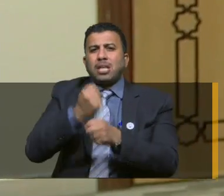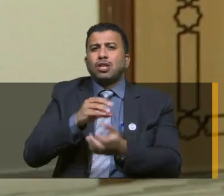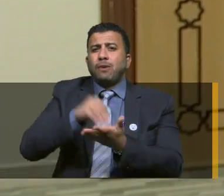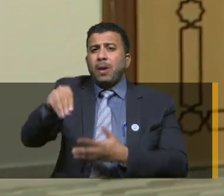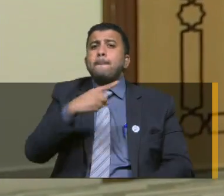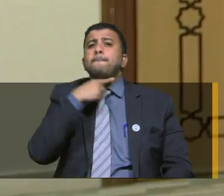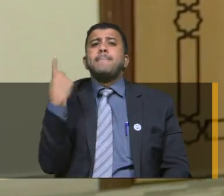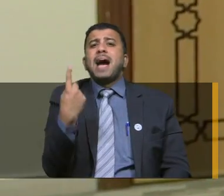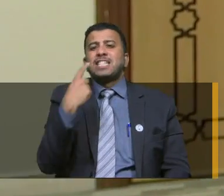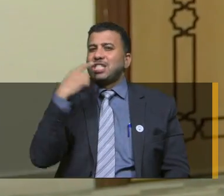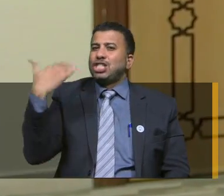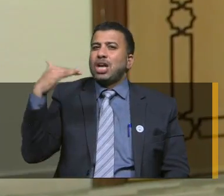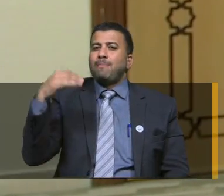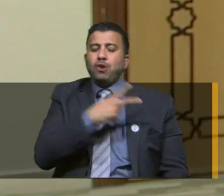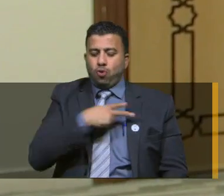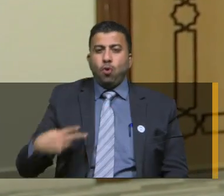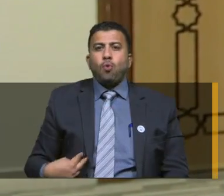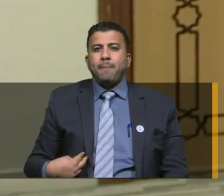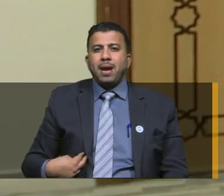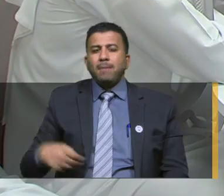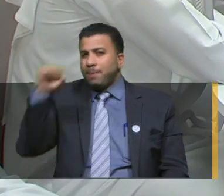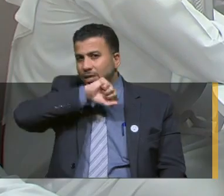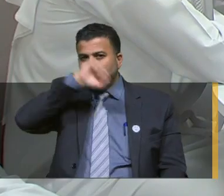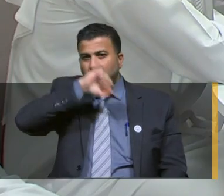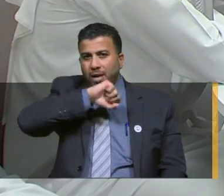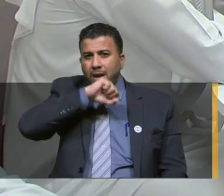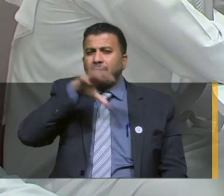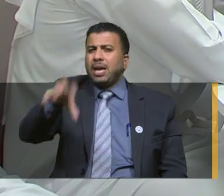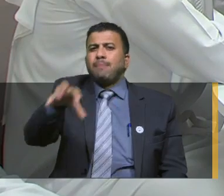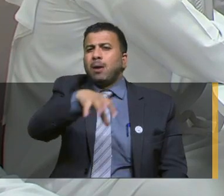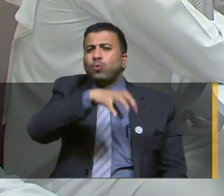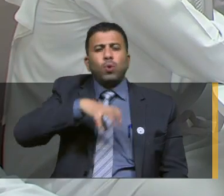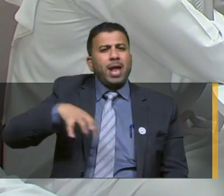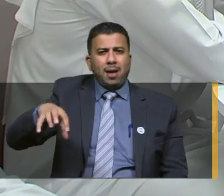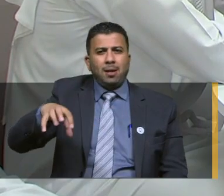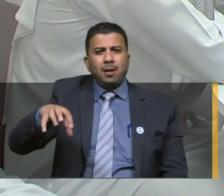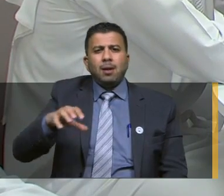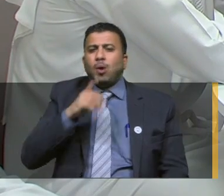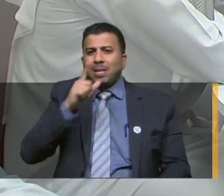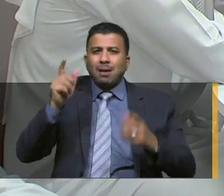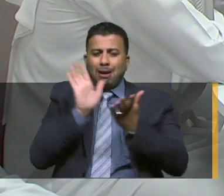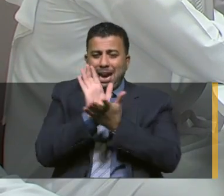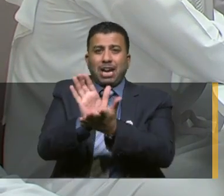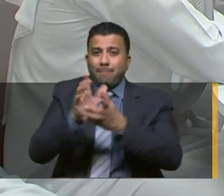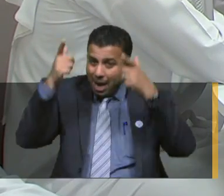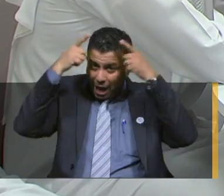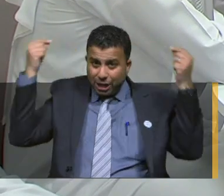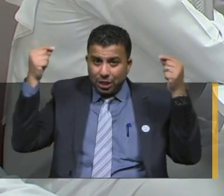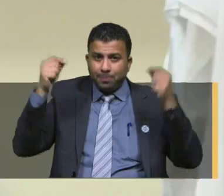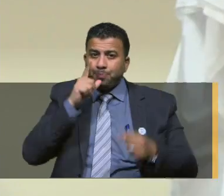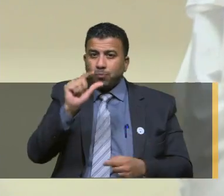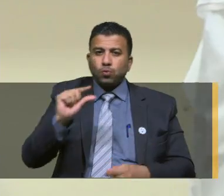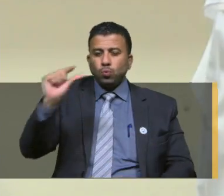بتدريب وتوظيف 100 شاب في الجهات الحكومية بإمارة الشارقة في جميع مدنها. كرم الخريجين